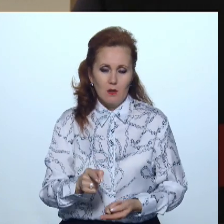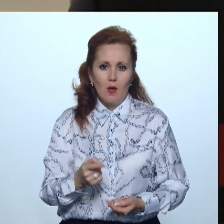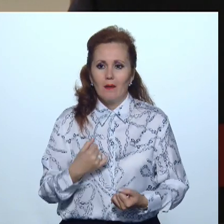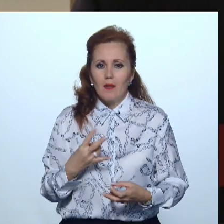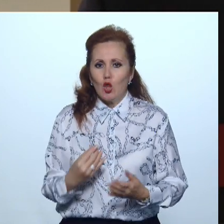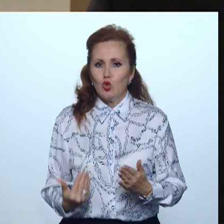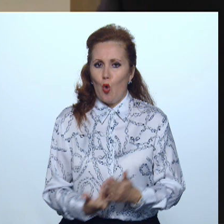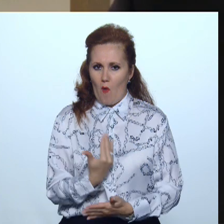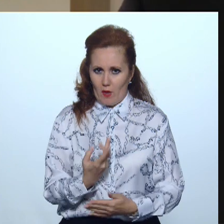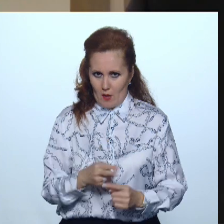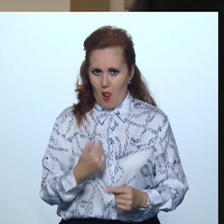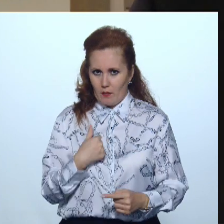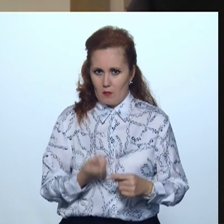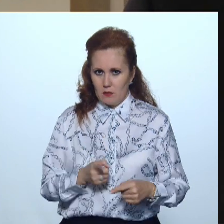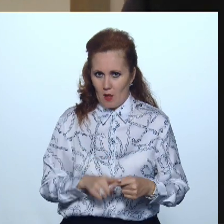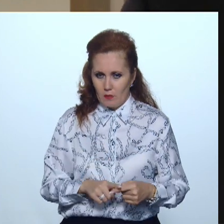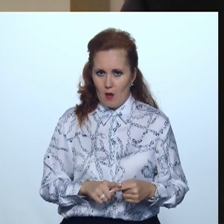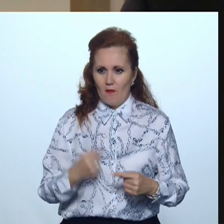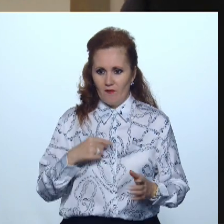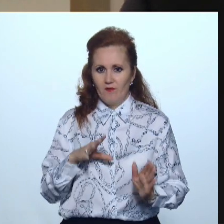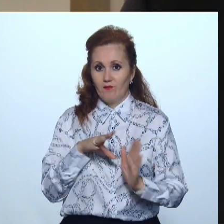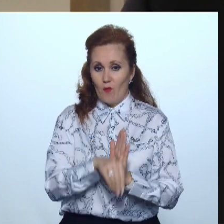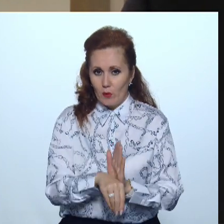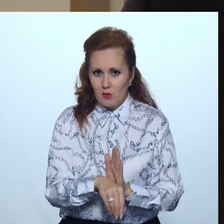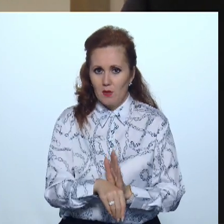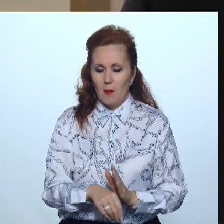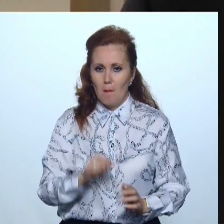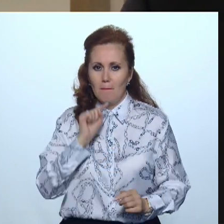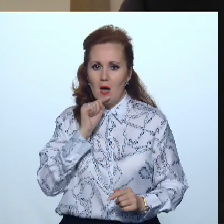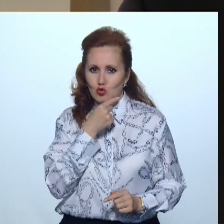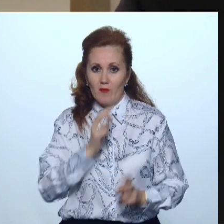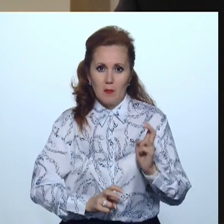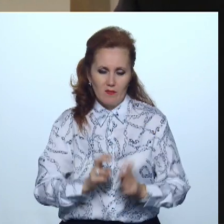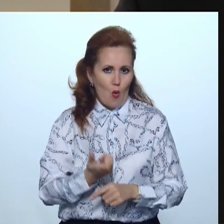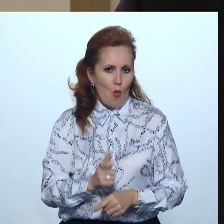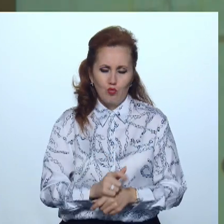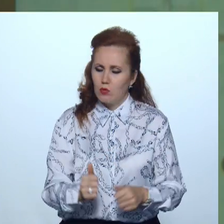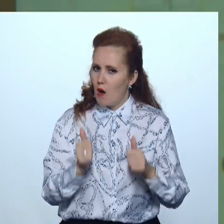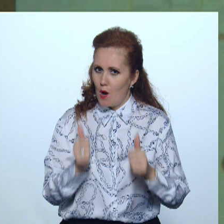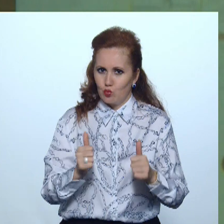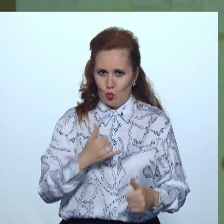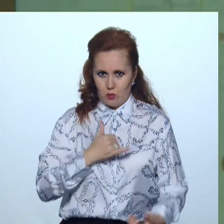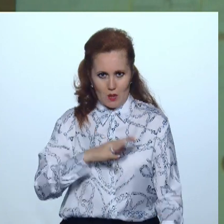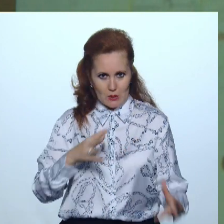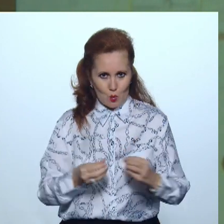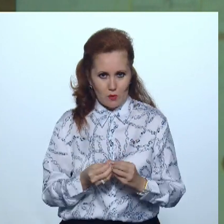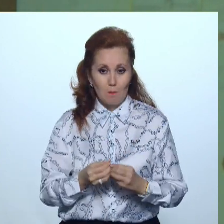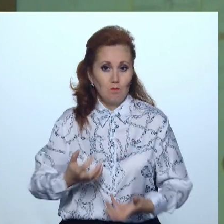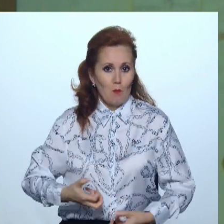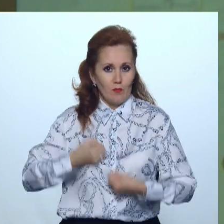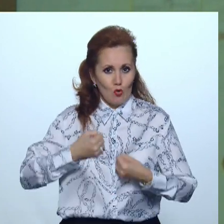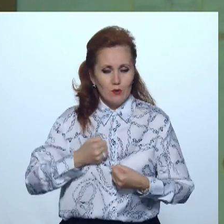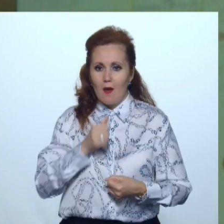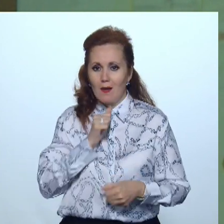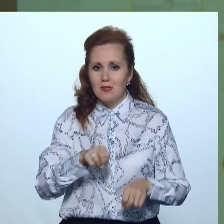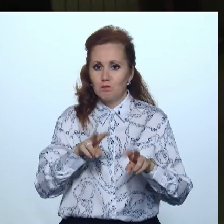не новое, войти в процесс бережливого производства. Это очень хорошие результаты. При поддержке эксперта